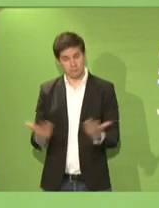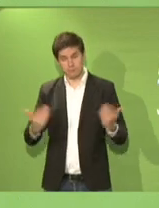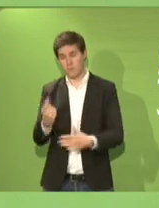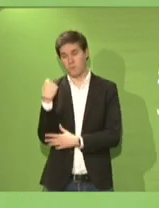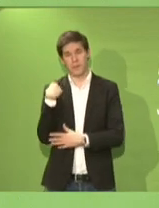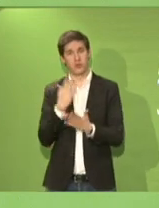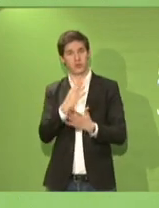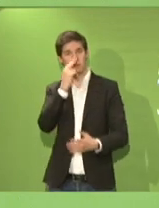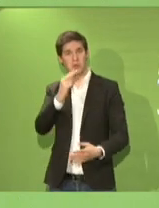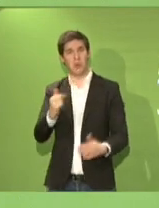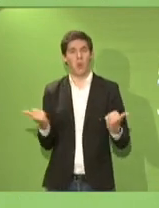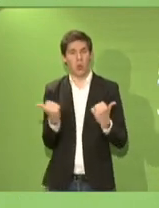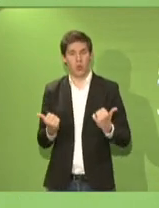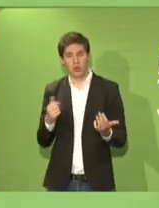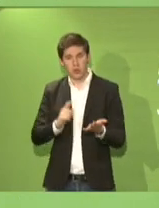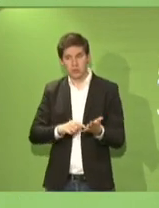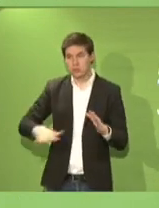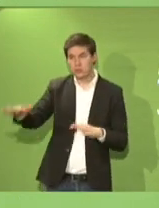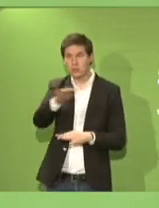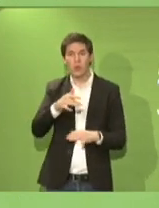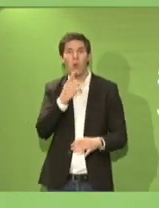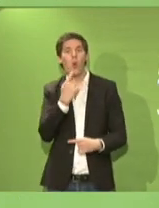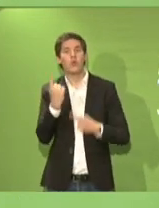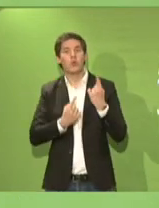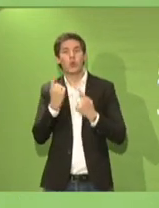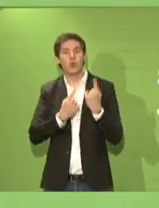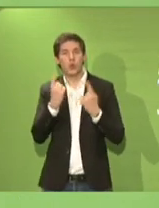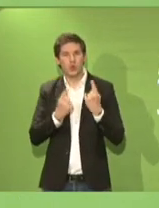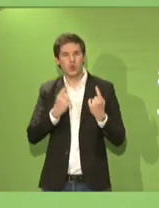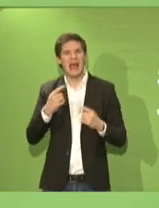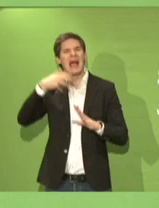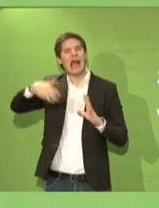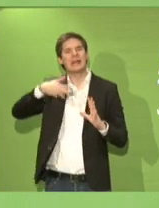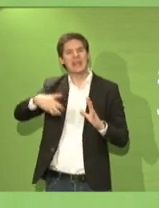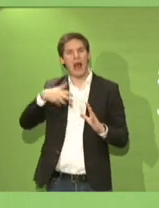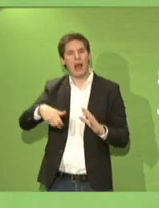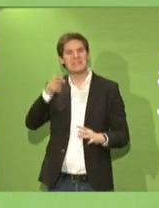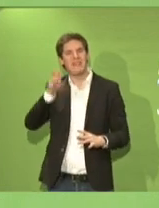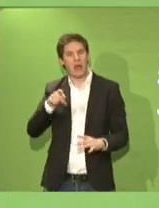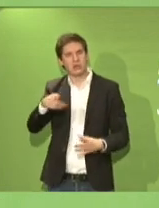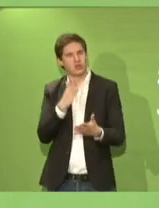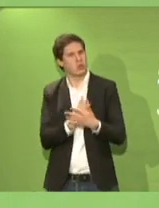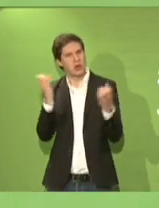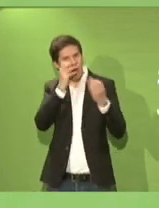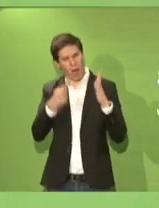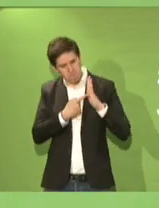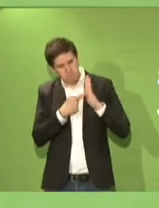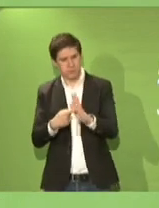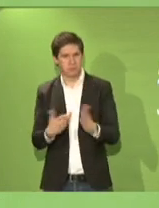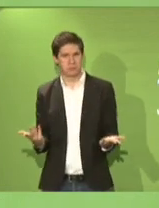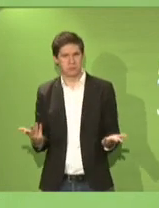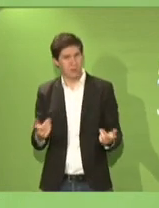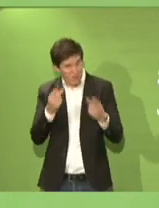auch, dass ihr hier in der rot-grünen Landesregierung bei Garzweiler II ein klares Zeichen gesetzt habt. Es ist wichtig